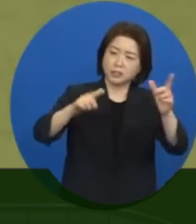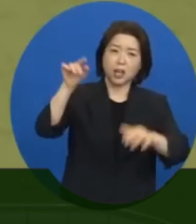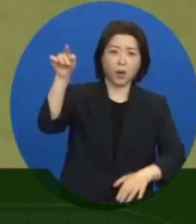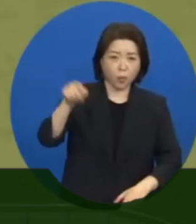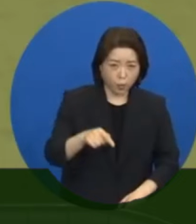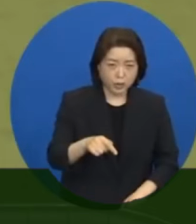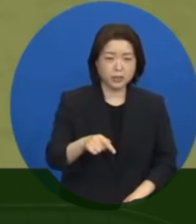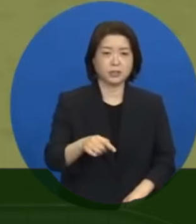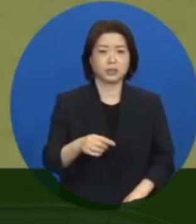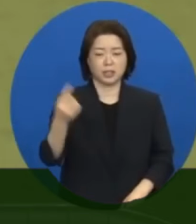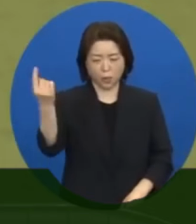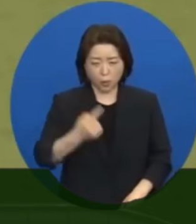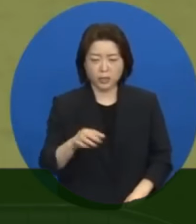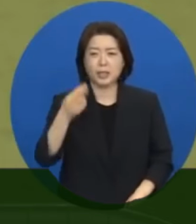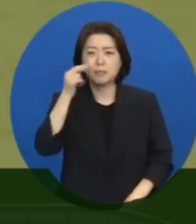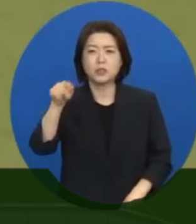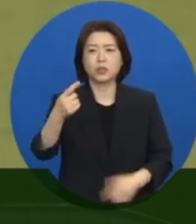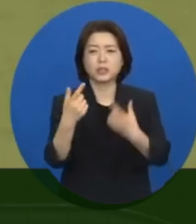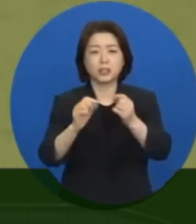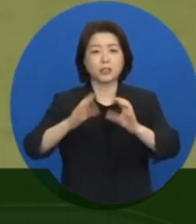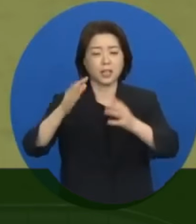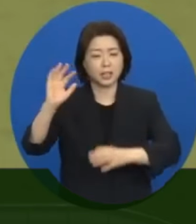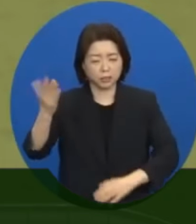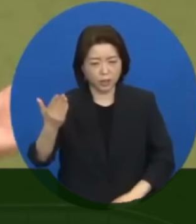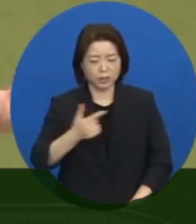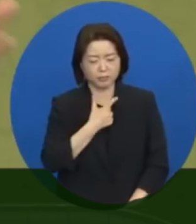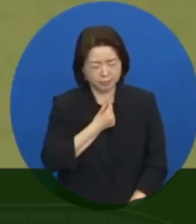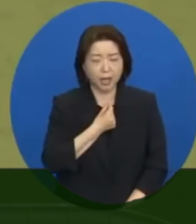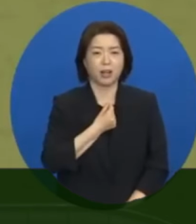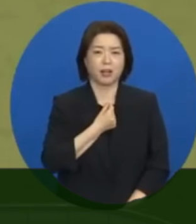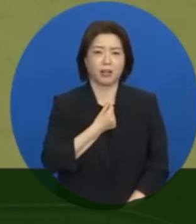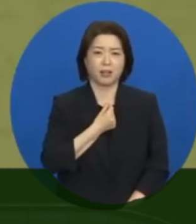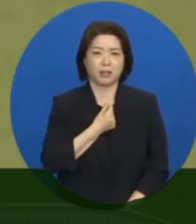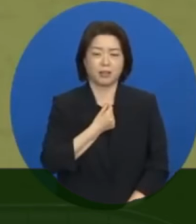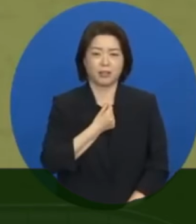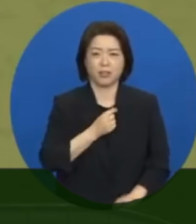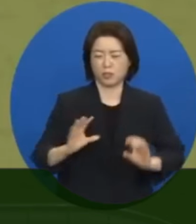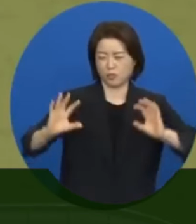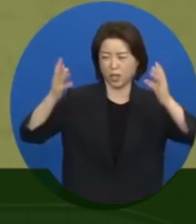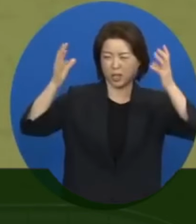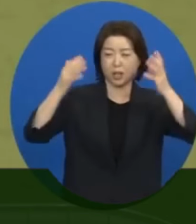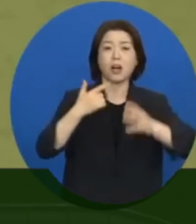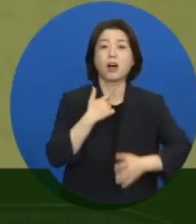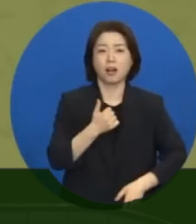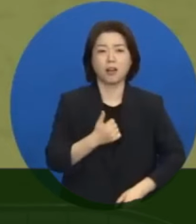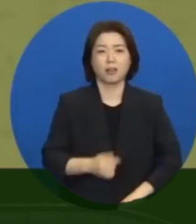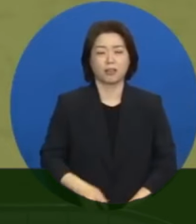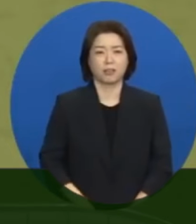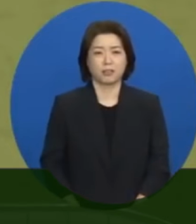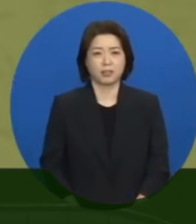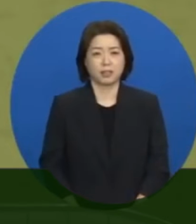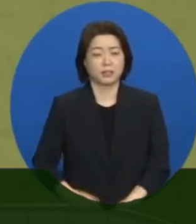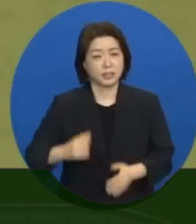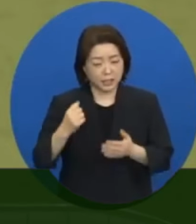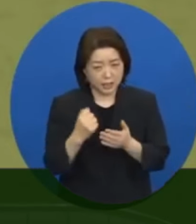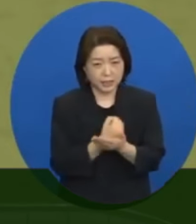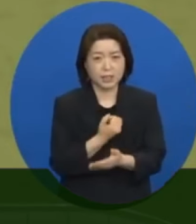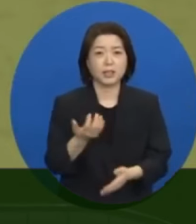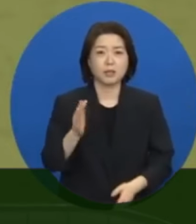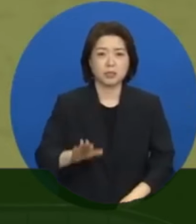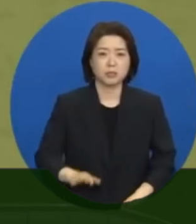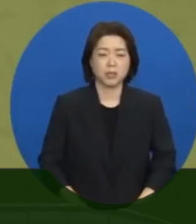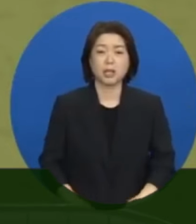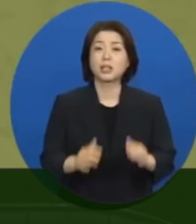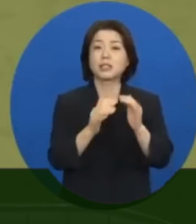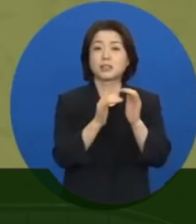오기를 미국이 그런 나라가 되기를 막 이렇게 호응을 한 겁니다 근데 안타깝게도